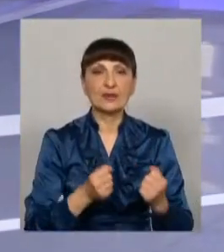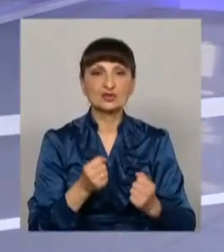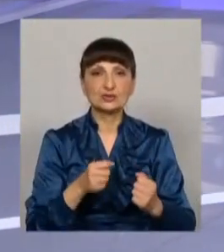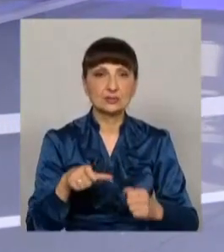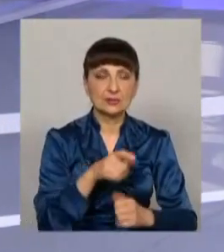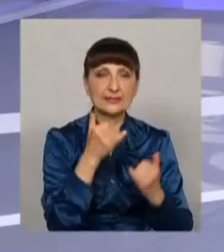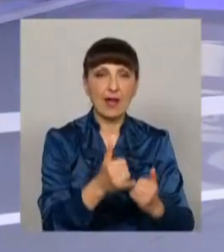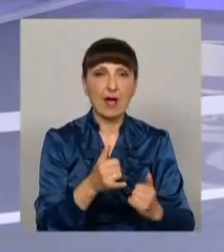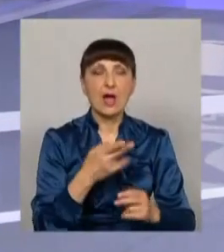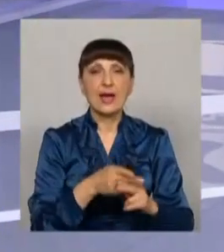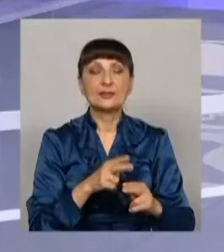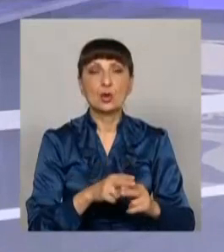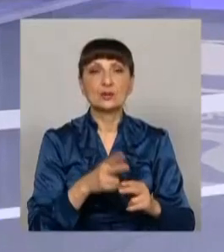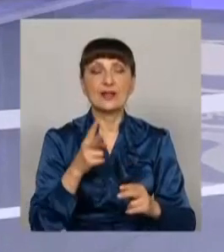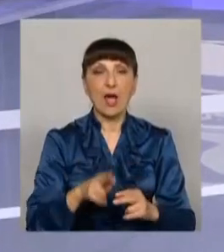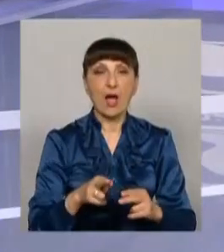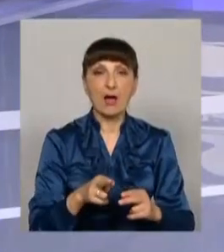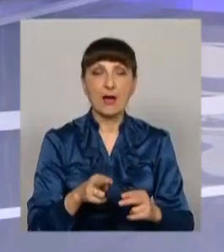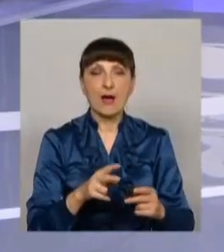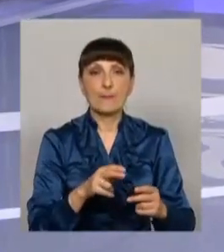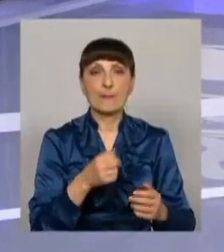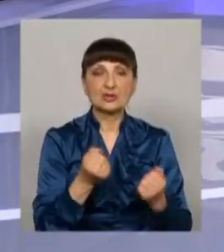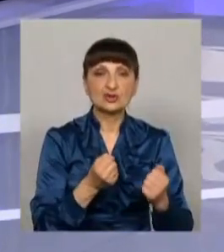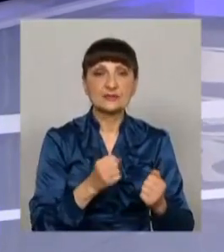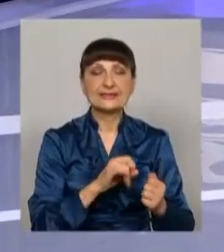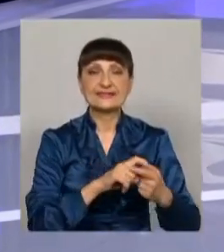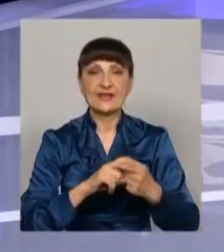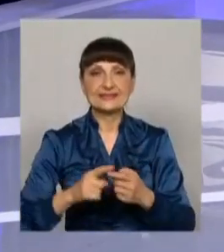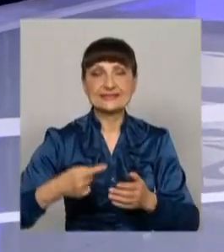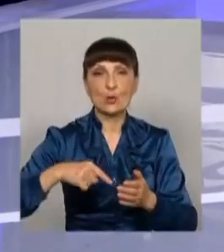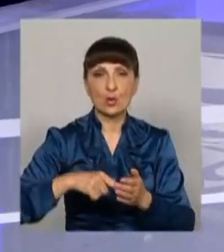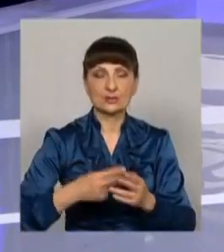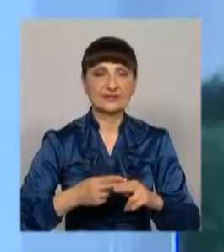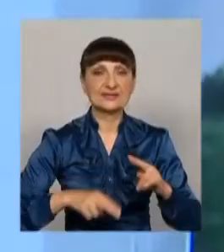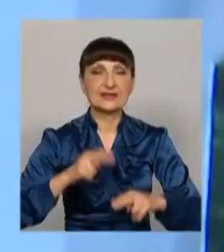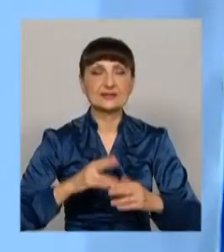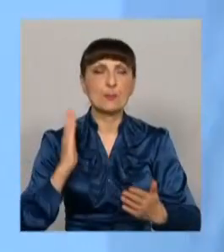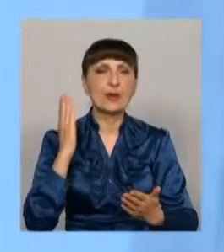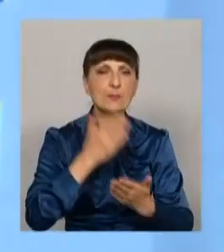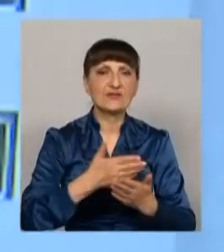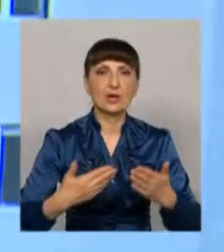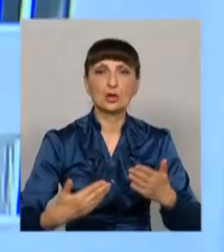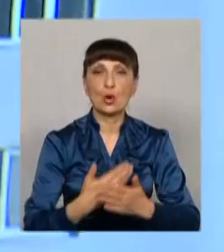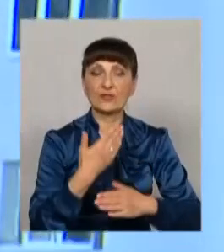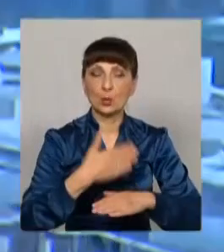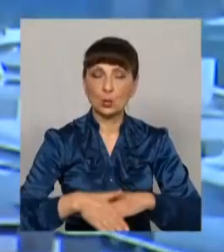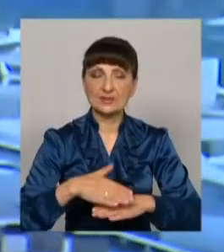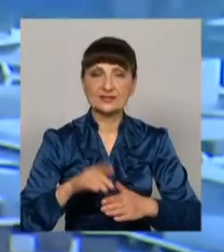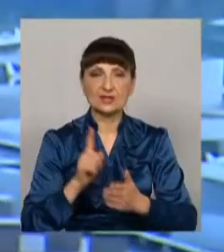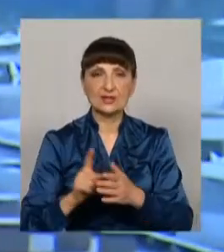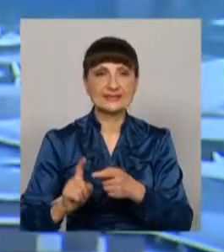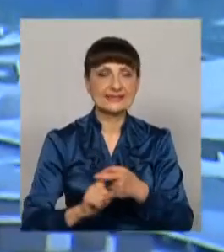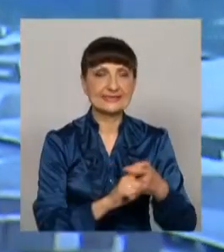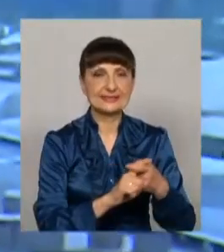система транспортная, которая должна быть увязана с городом. Это строительство, пробивка новых магистралей, которая должна соединиться с